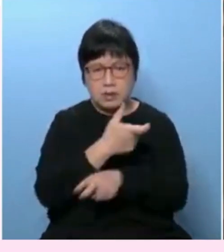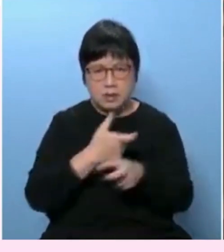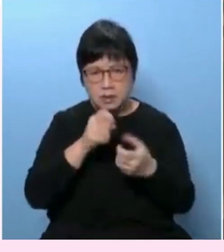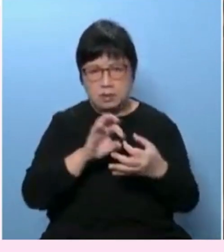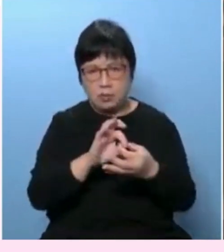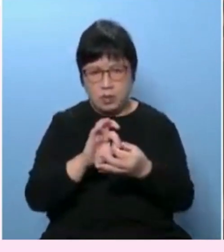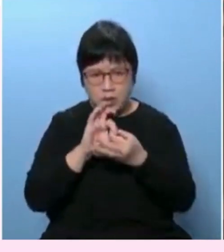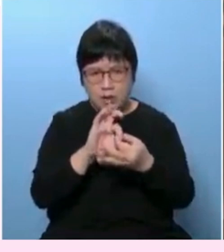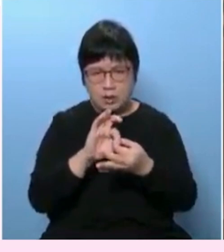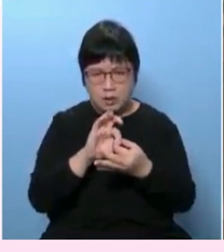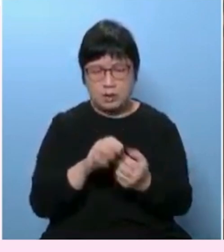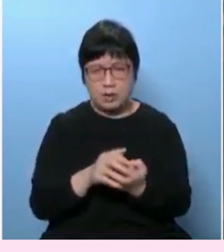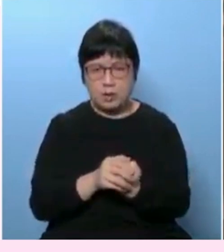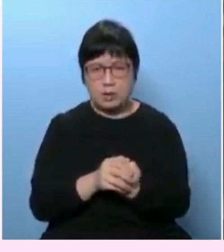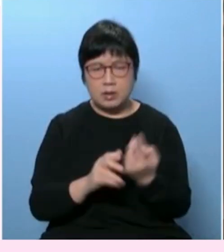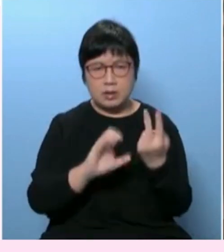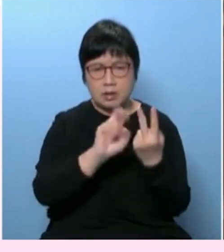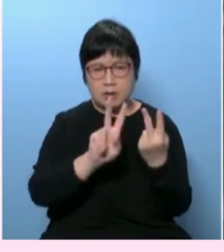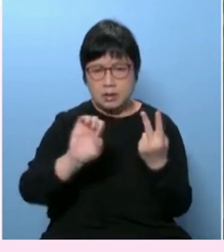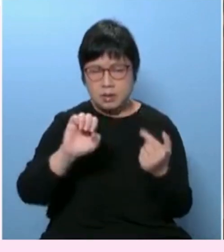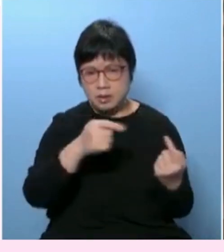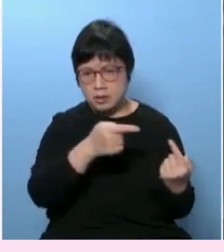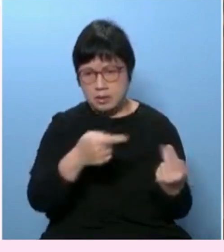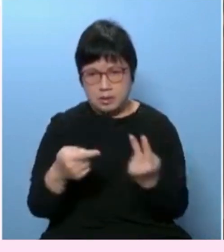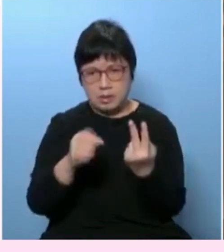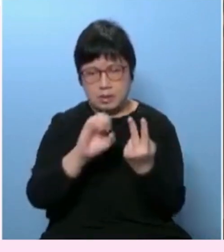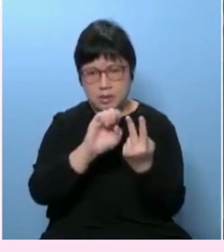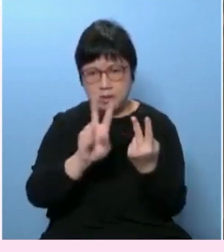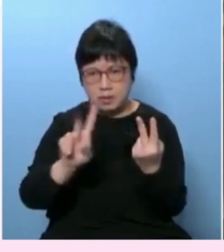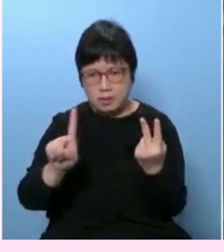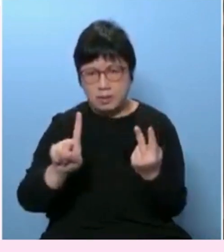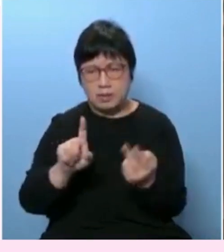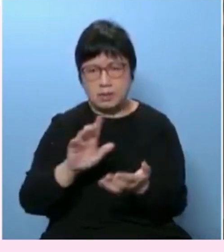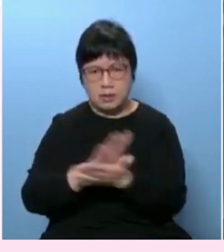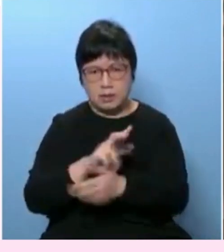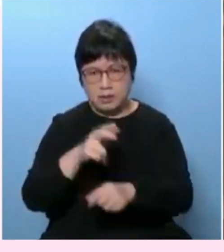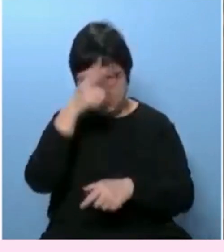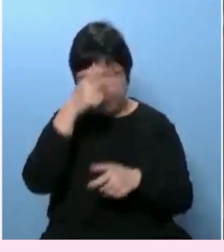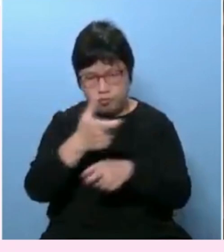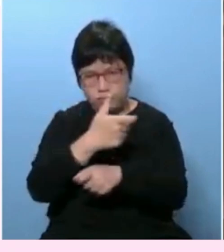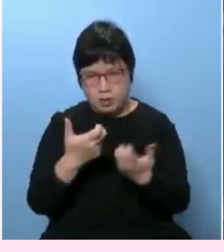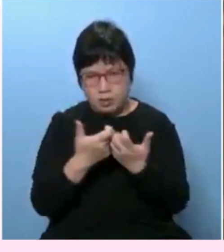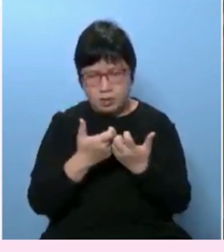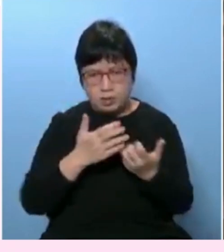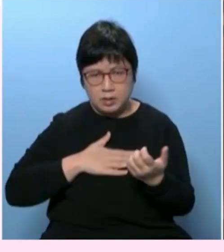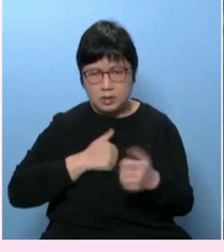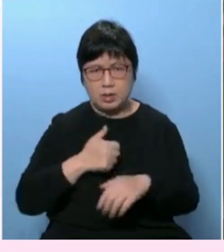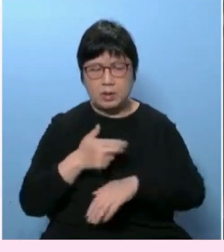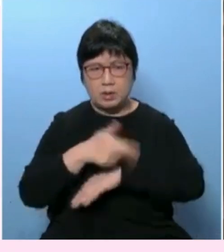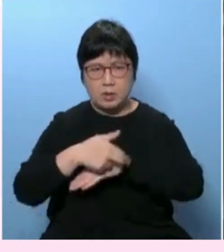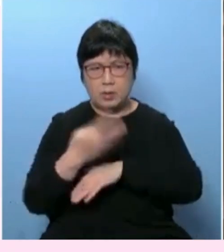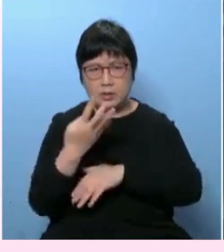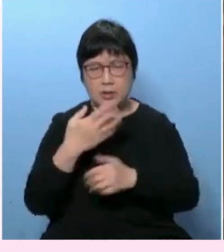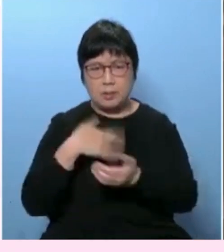相依，因此咧喺2020年至2021年度嘅財政預算案同埋四輪嘅防疫抗疫基金，已